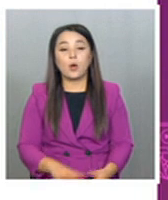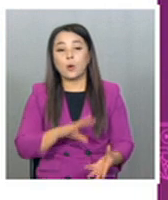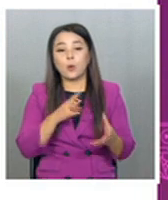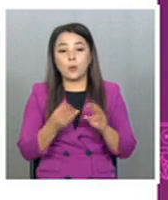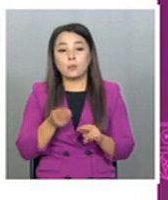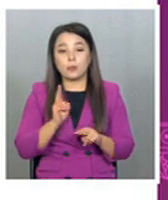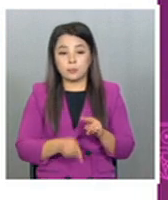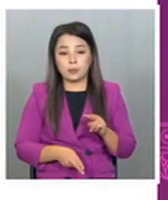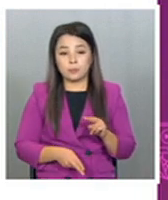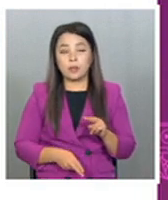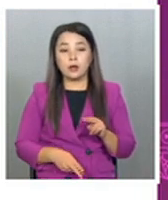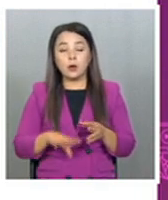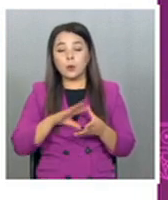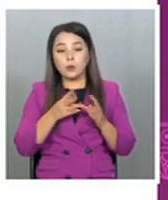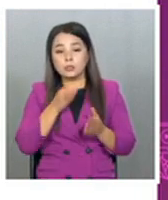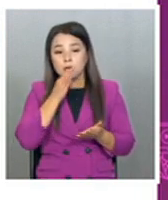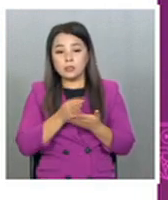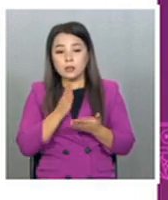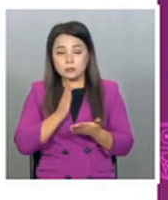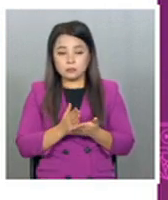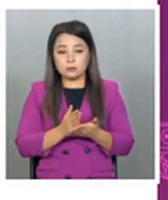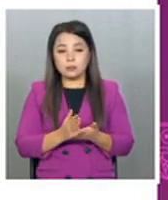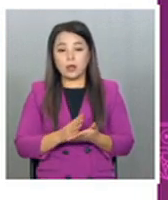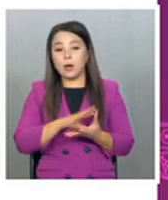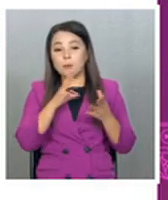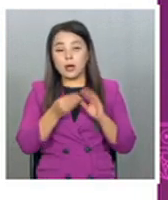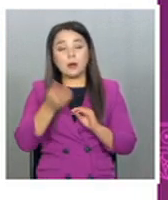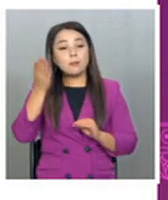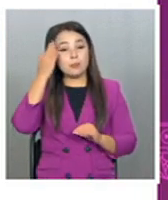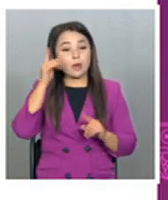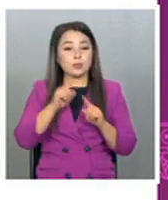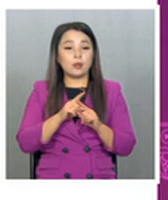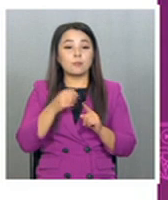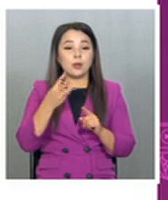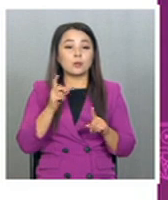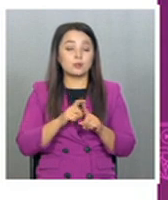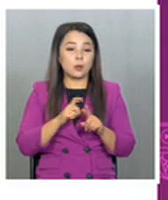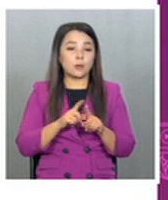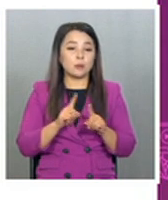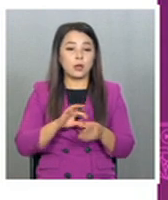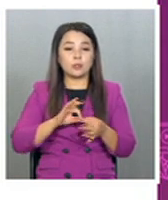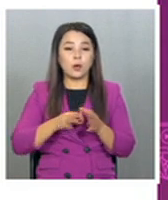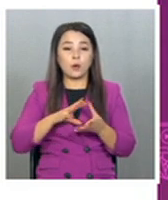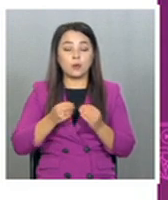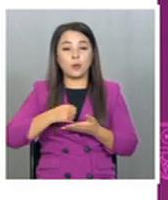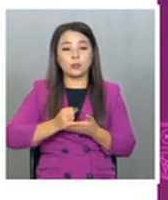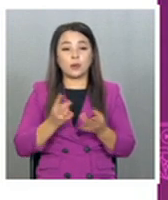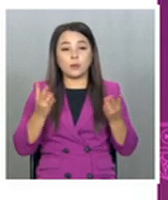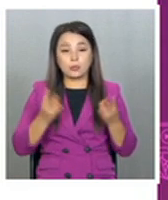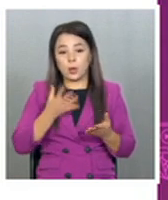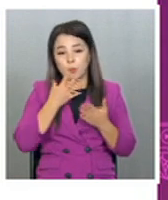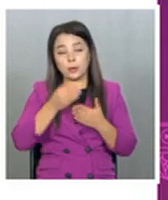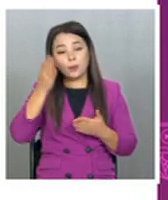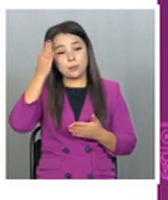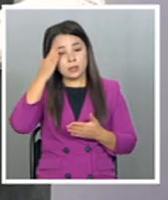бөлімде қорытынды айтылады. Яғни барлық пікірлерді бір-екі сөйлеммен қорытындылау керек. Өз